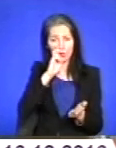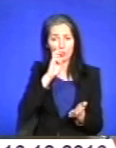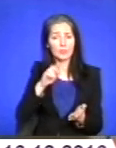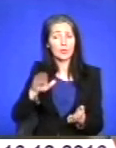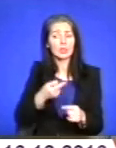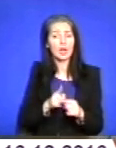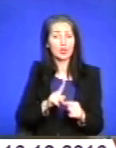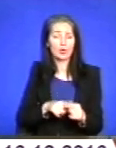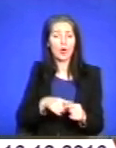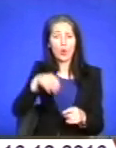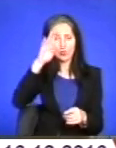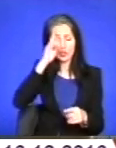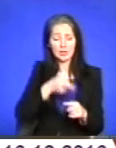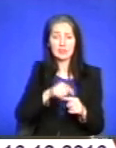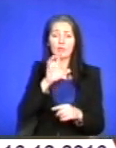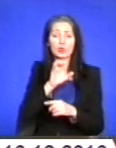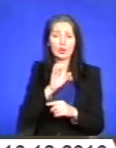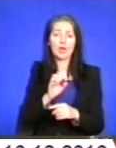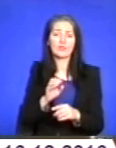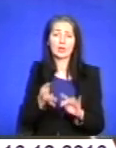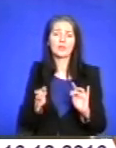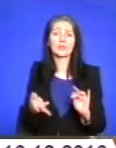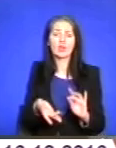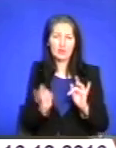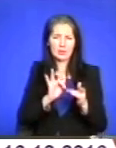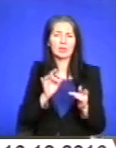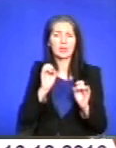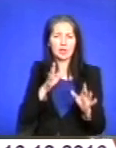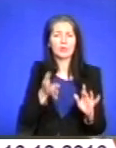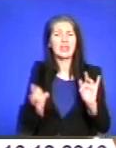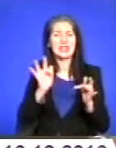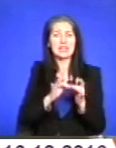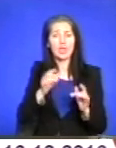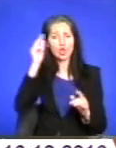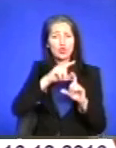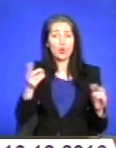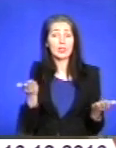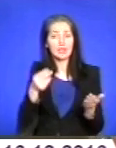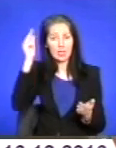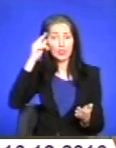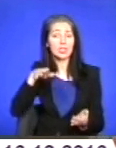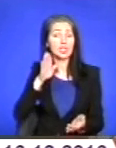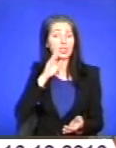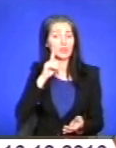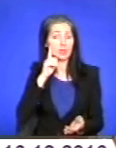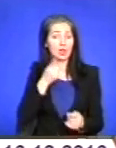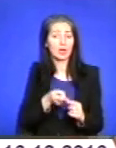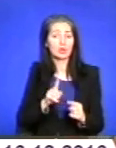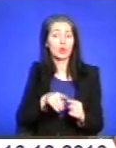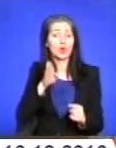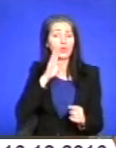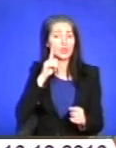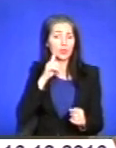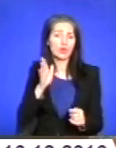фотографії викинув на сайт школи, де навчалася дівчинка. Дану дівчинку було виключено